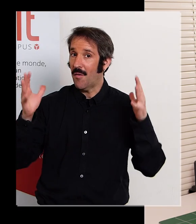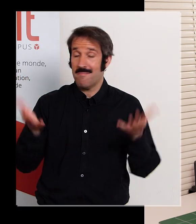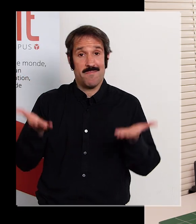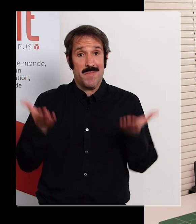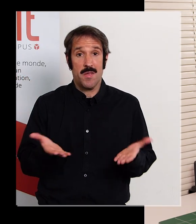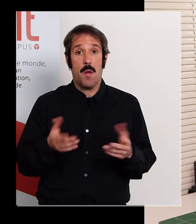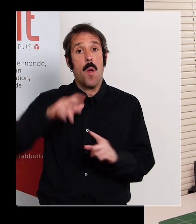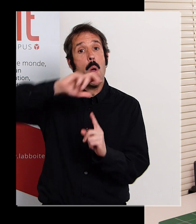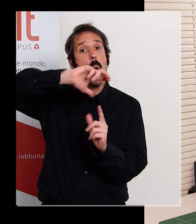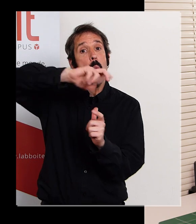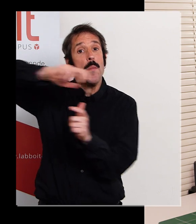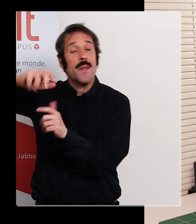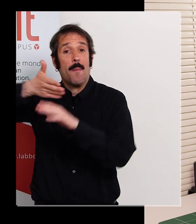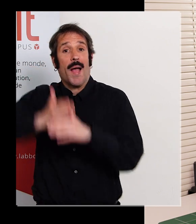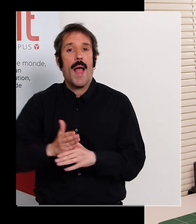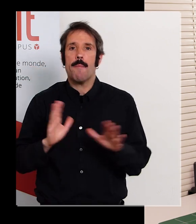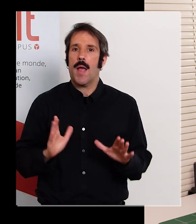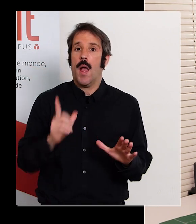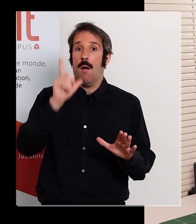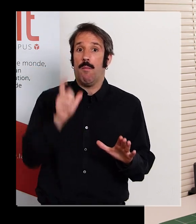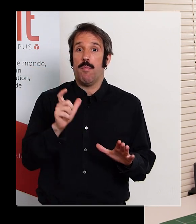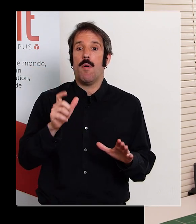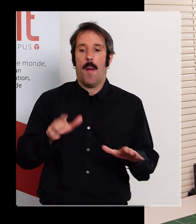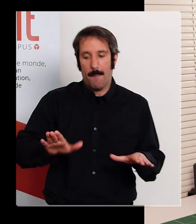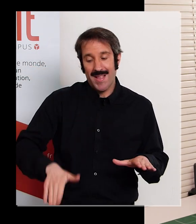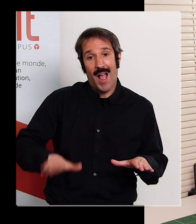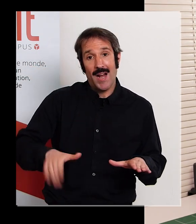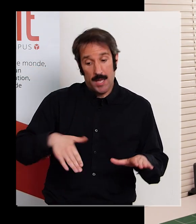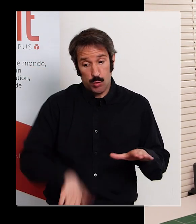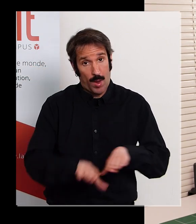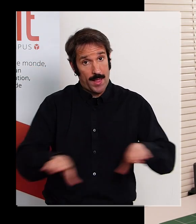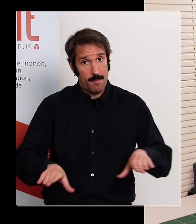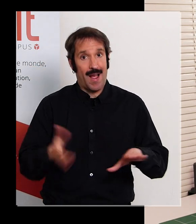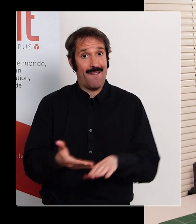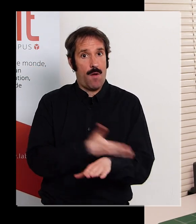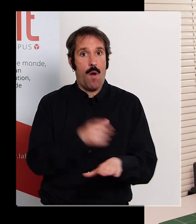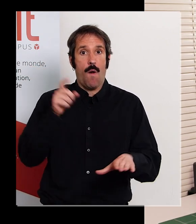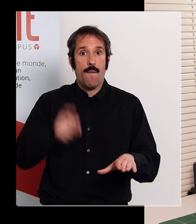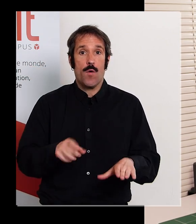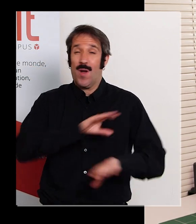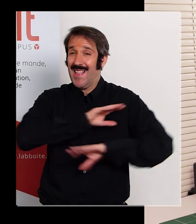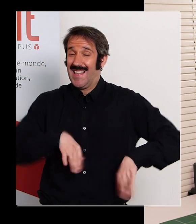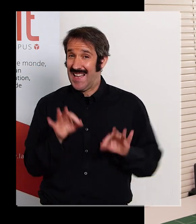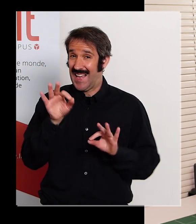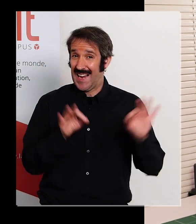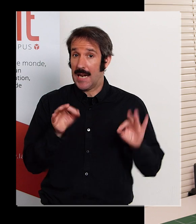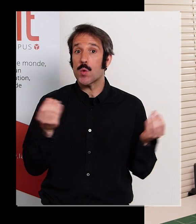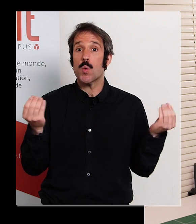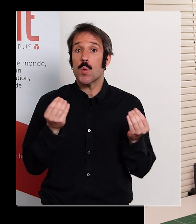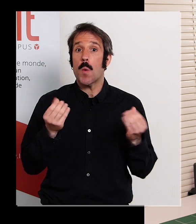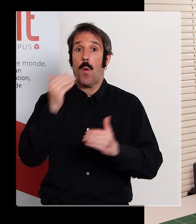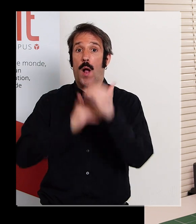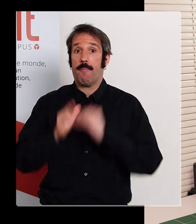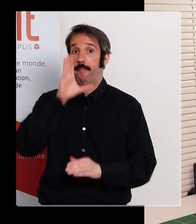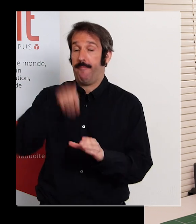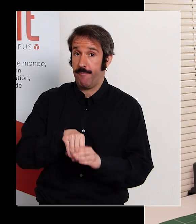Félicitations, à présent toutes les bobines sont en place, mais avant de pouvoir utiliser le pédalier qui se trouve sous la table, il nous faut faire les derniers réglages qui sont situés